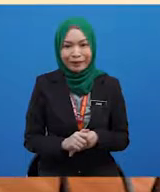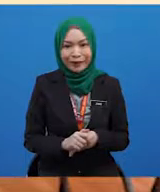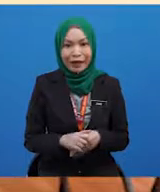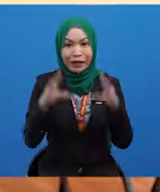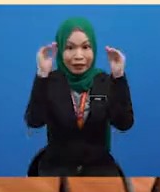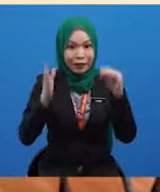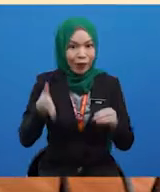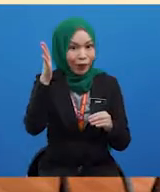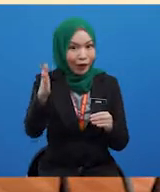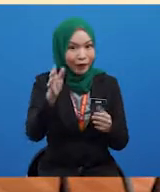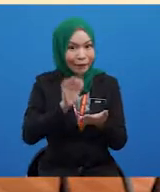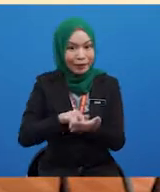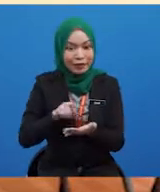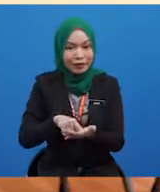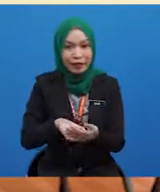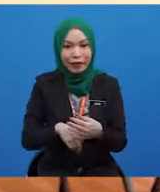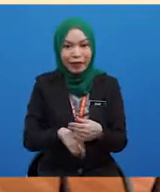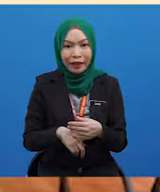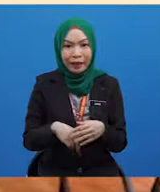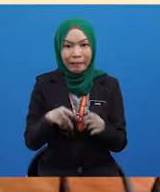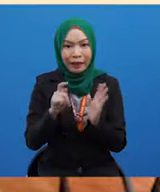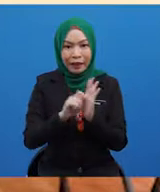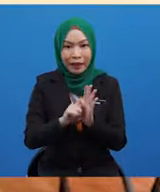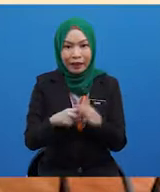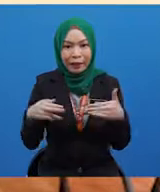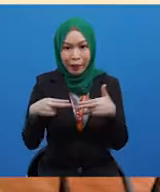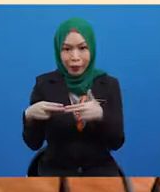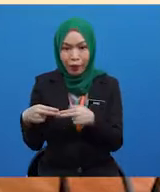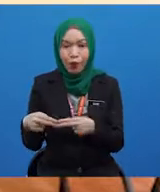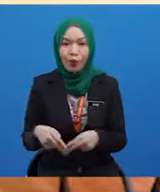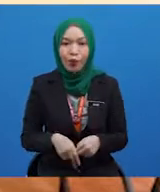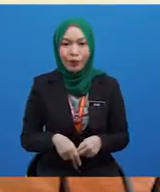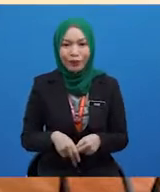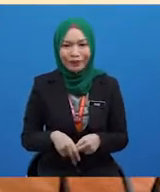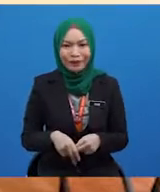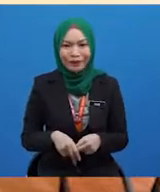Cikgu akan bincangkan penanda penghubung terlebih dahulu.